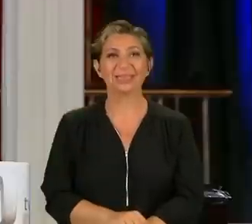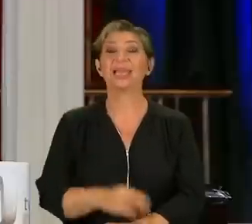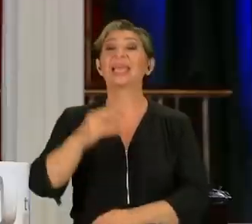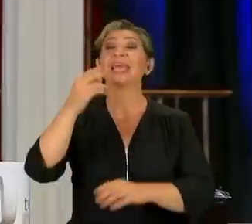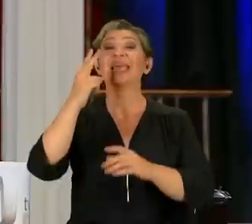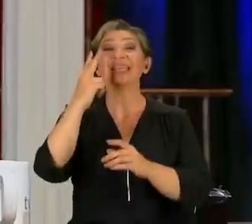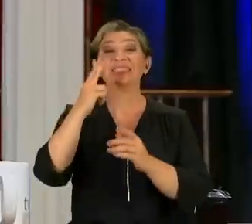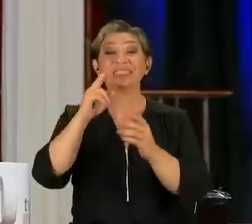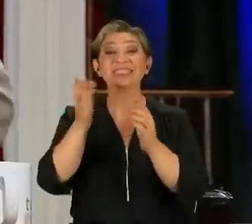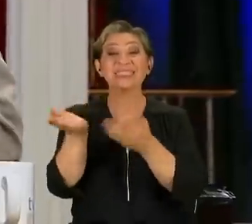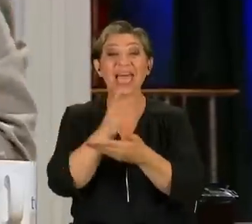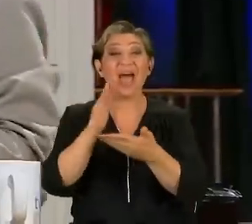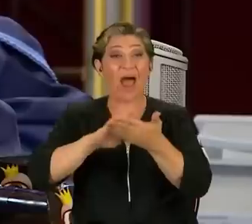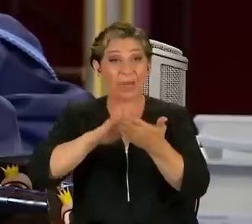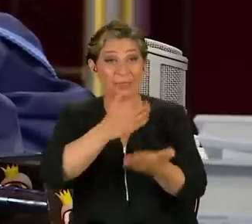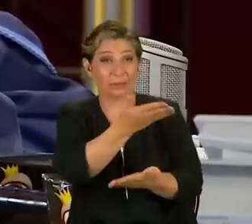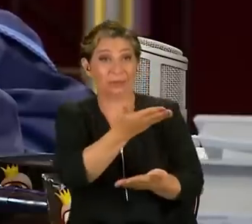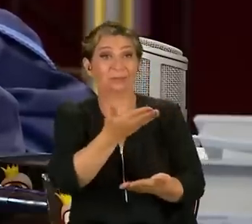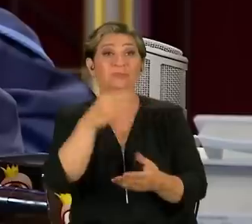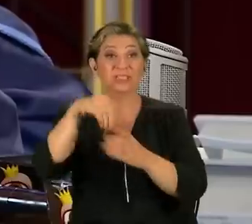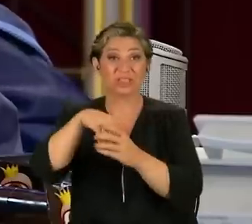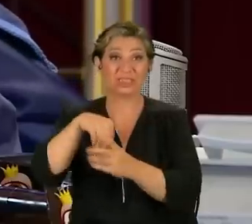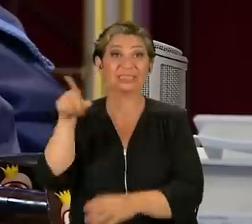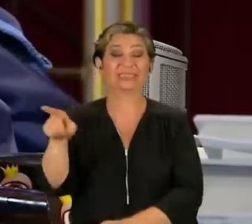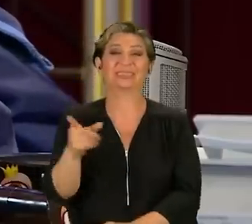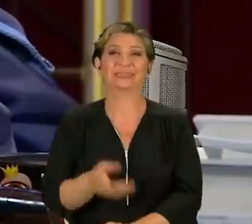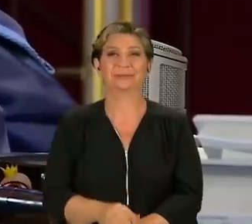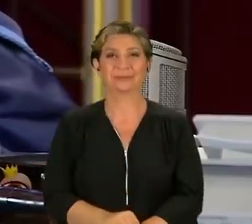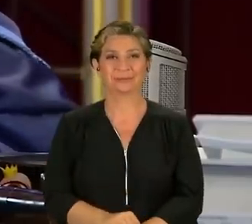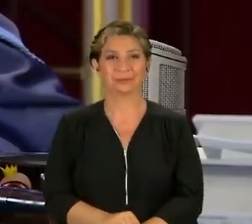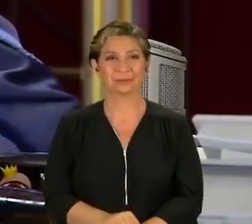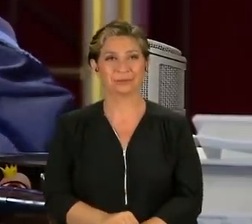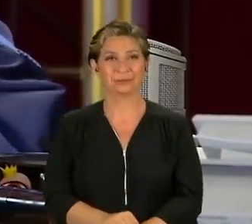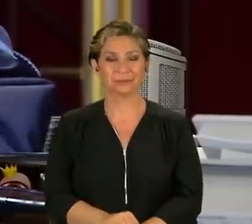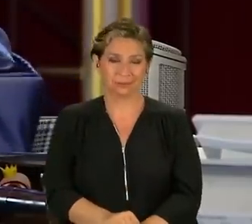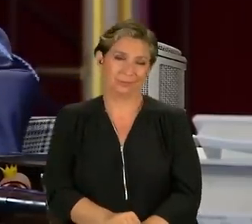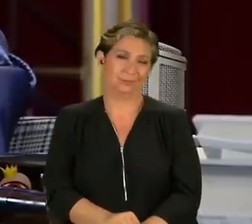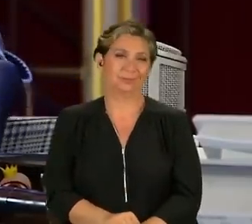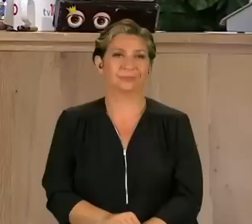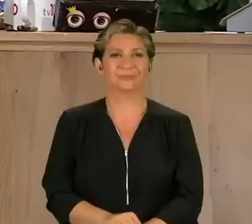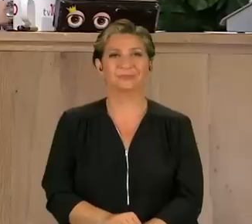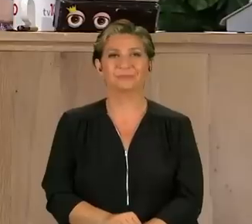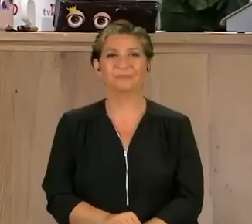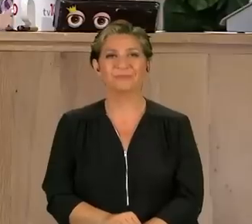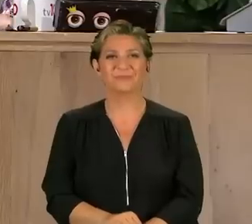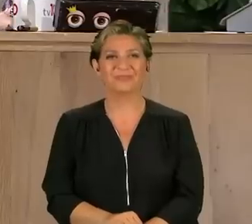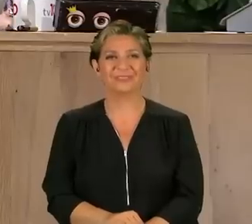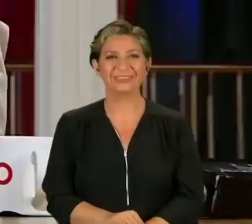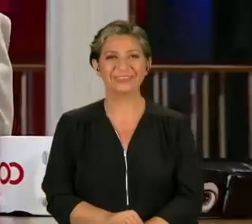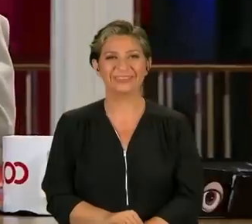Arkadaşım İkinci ya. Sayfaya dedim arkadaşım ha arkadaşım için. Olsaydı anladım. İkinci peki. sayfa niye gelmesin canım?